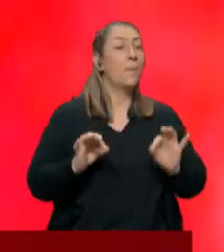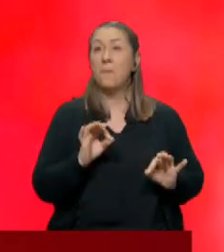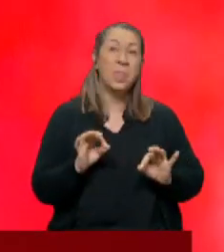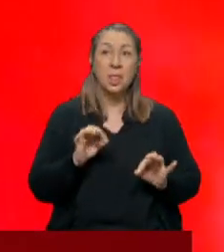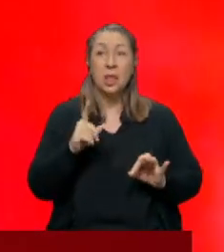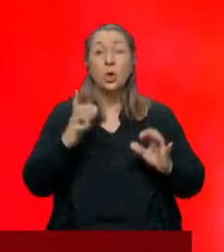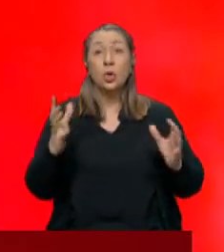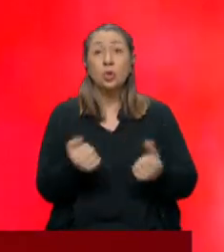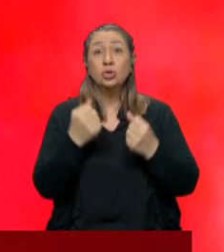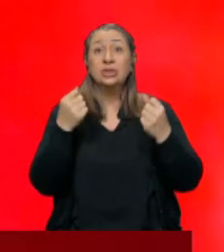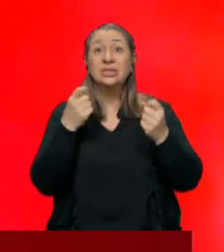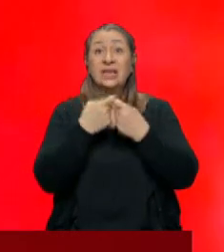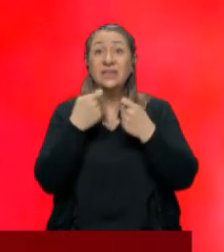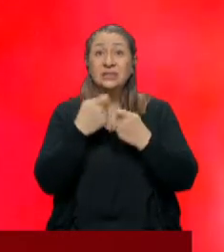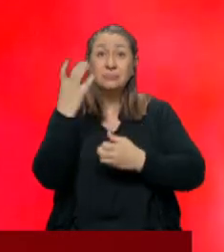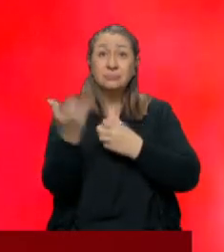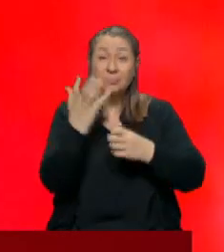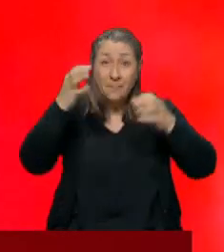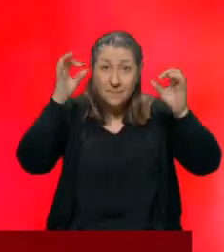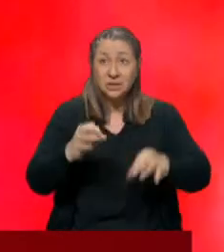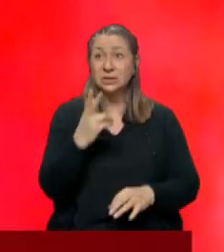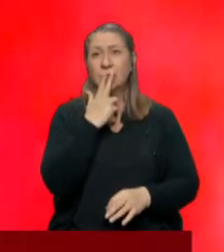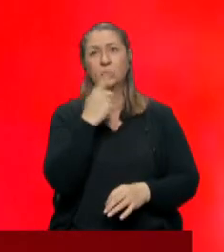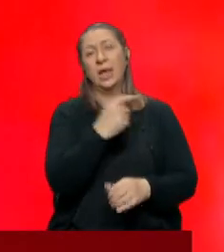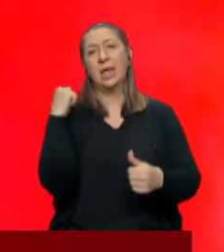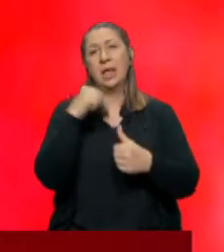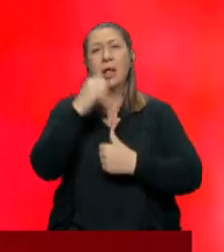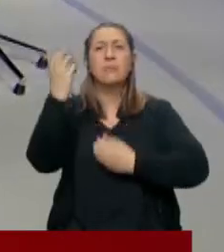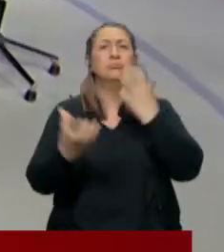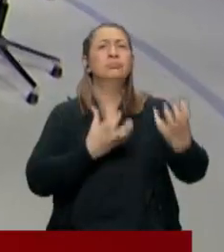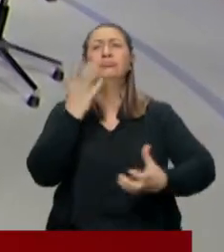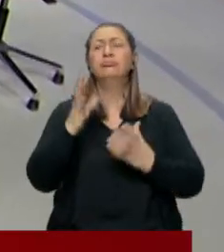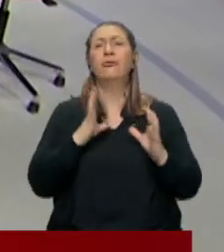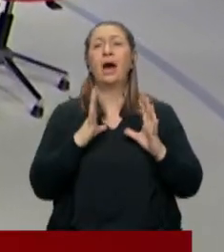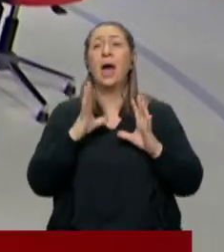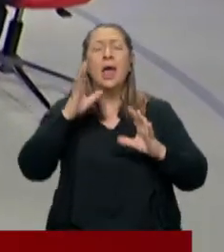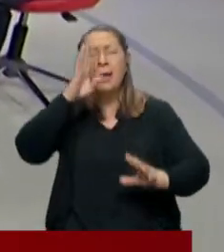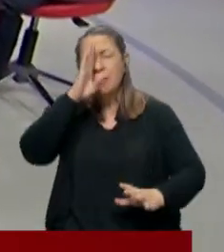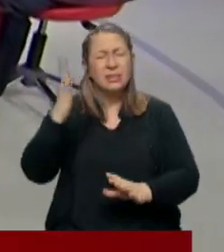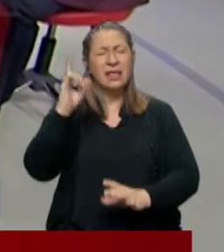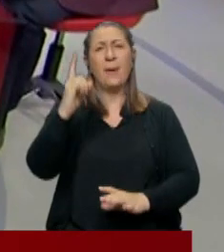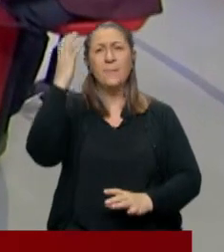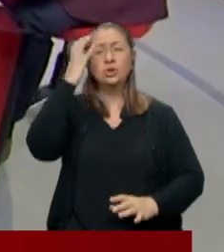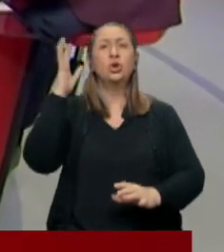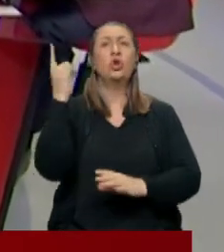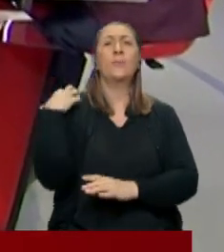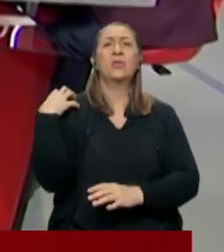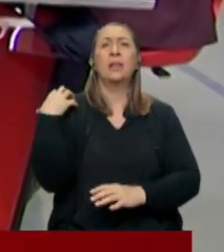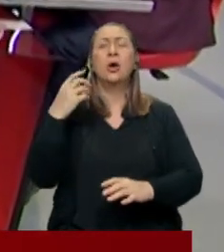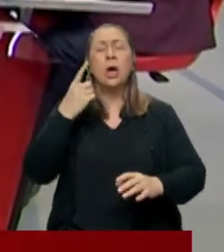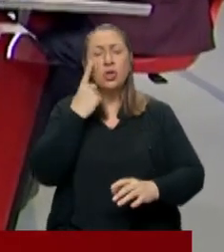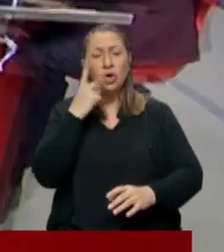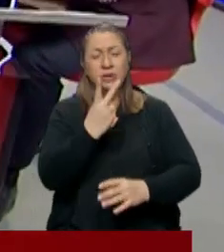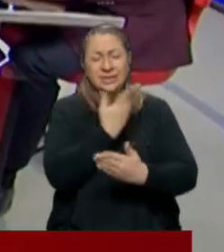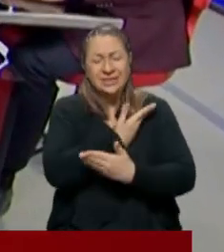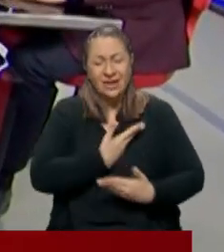ortaya çıktı Kurtuluş Savaşı meşalesinin yandığı Samsun'da yine meşaleler yanıyor ebedi ve tek Başkomutan Mustafa Kemal Atatürk